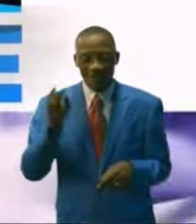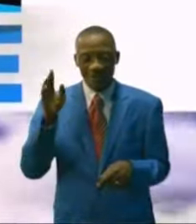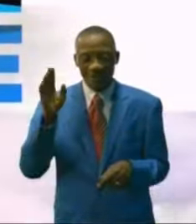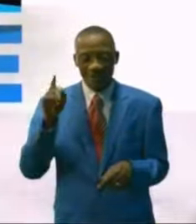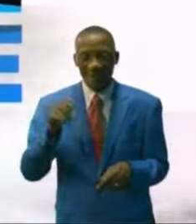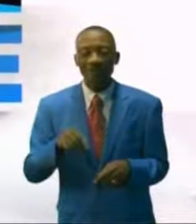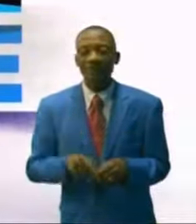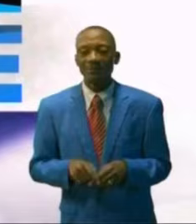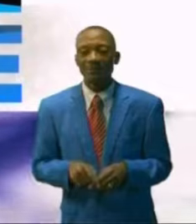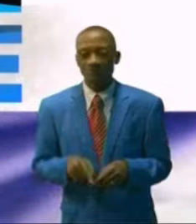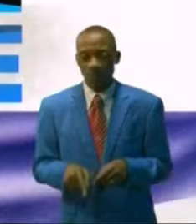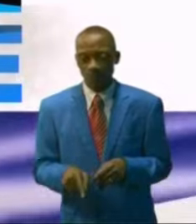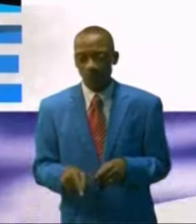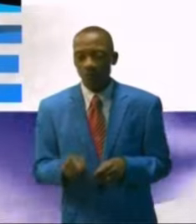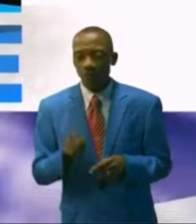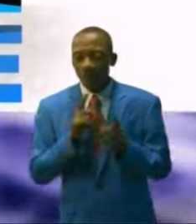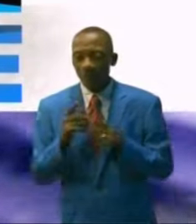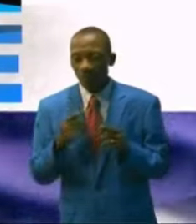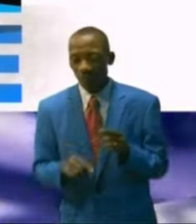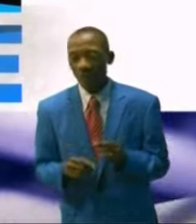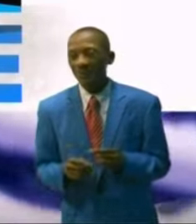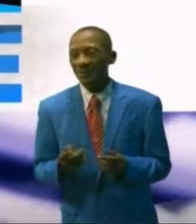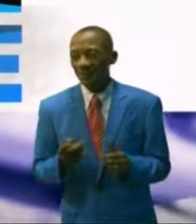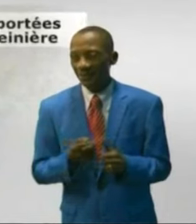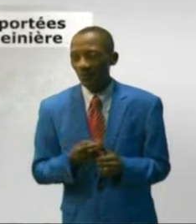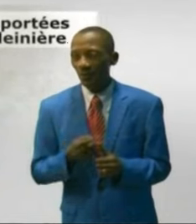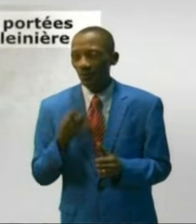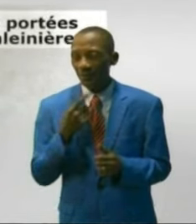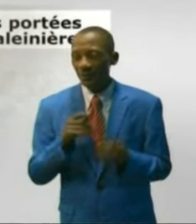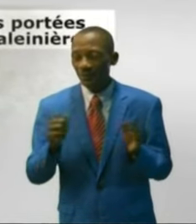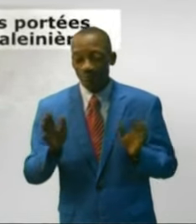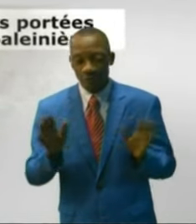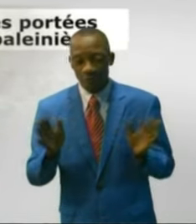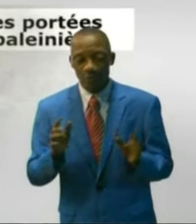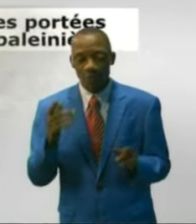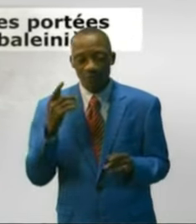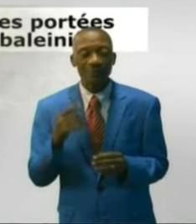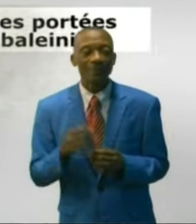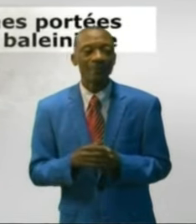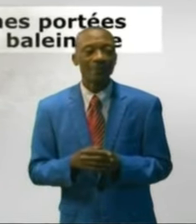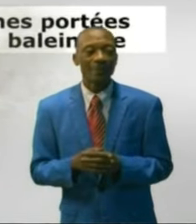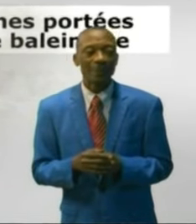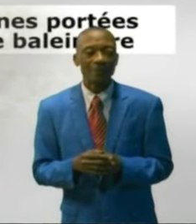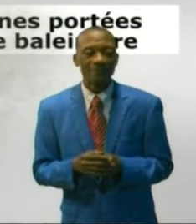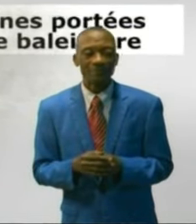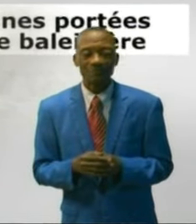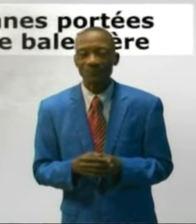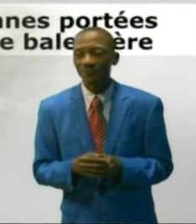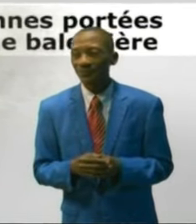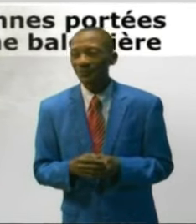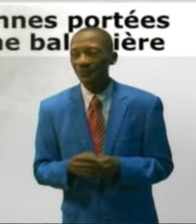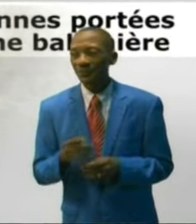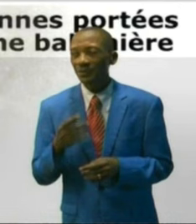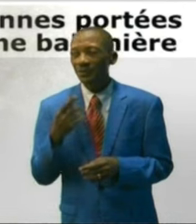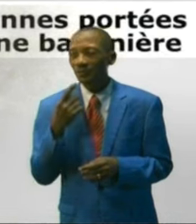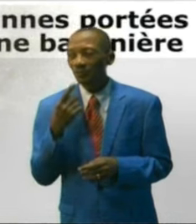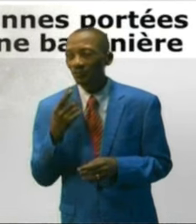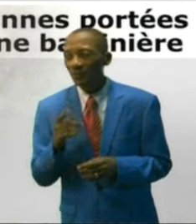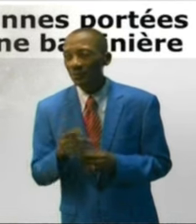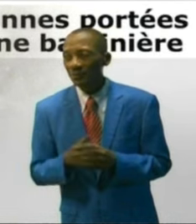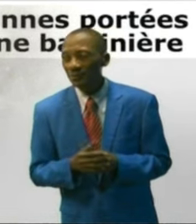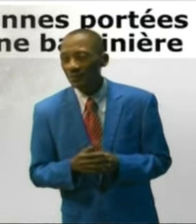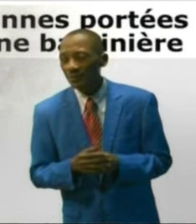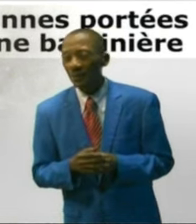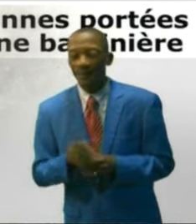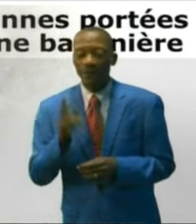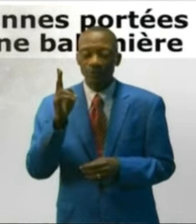Bonjour mesdames, messieurs et bienvenue à cette revue de presse. Maïndombé, plus de 200 personnes portées disparues après le naufrage